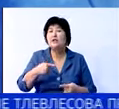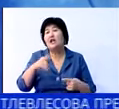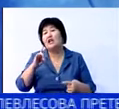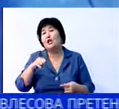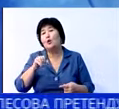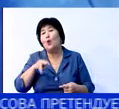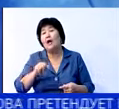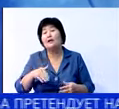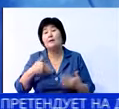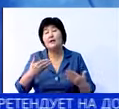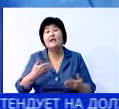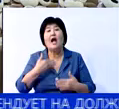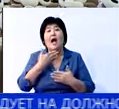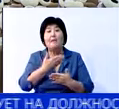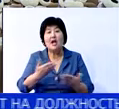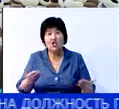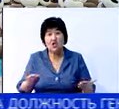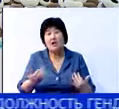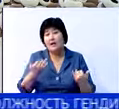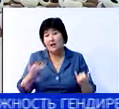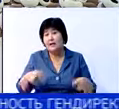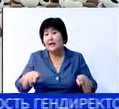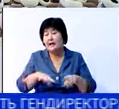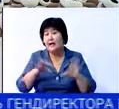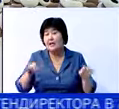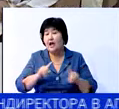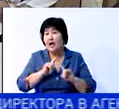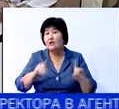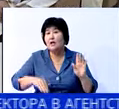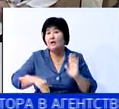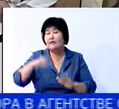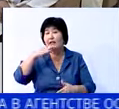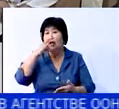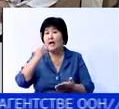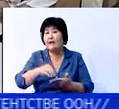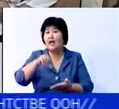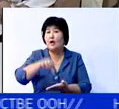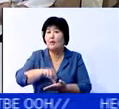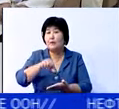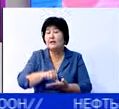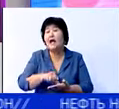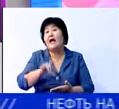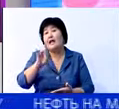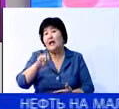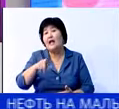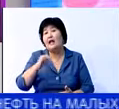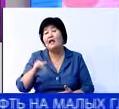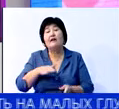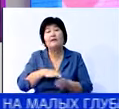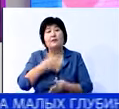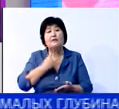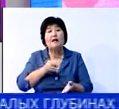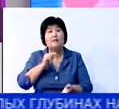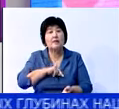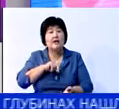Принято обращение. Сегодня, как никогда, особенно высока ответственность представителей религии. Для выполнения своей миссии